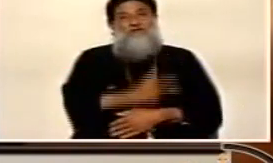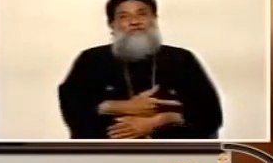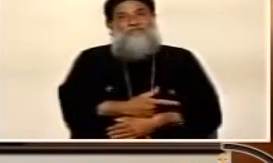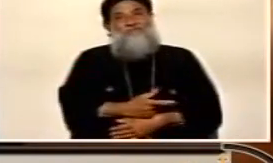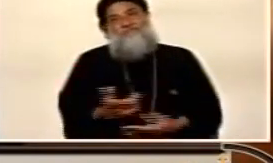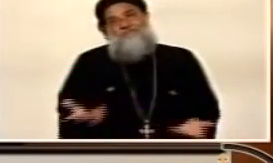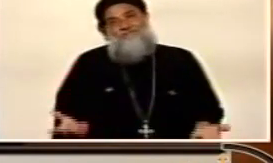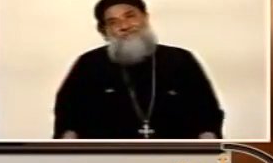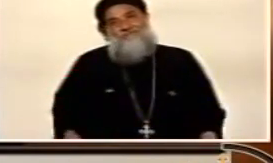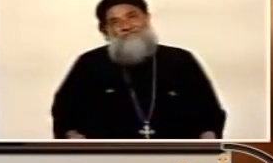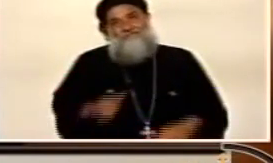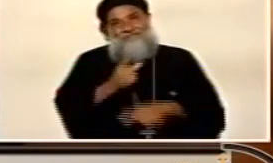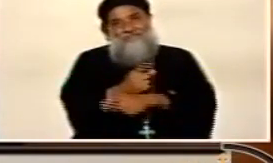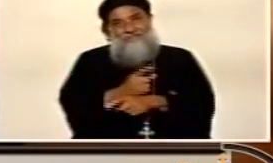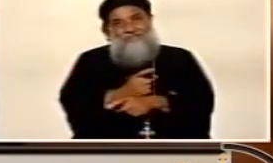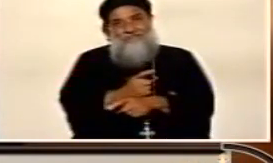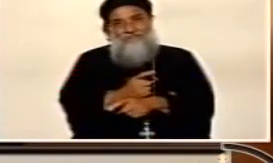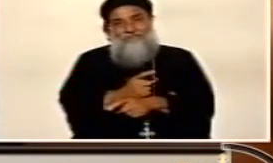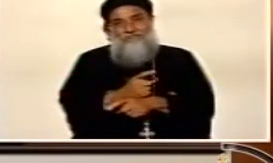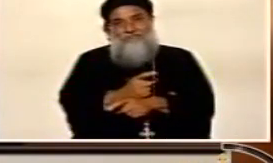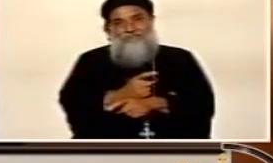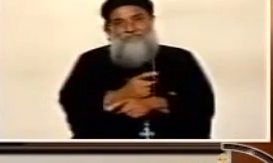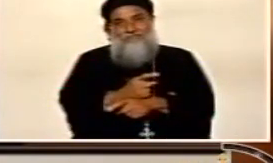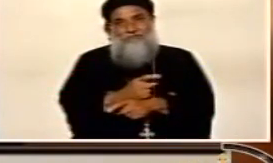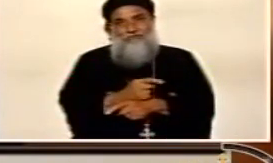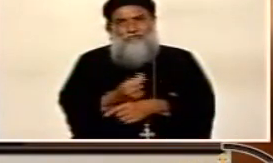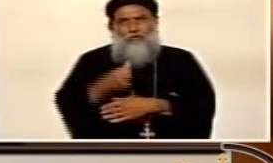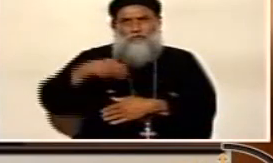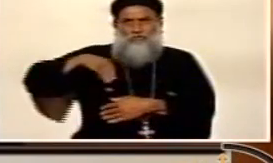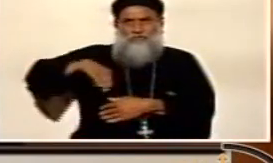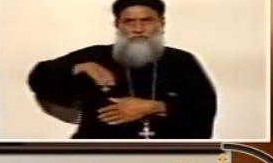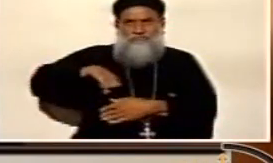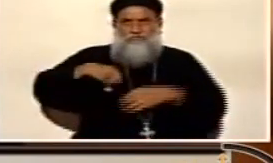يعني لم يحملوا كيسا ولا مزودا،